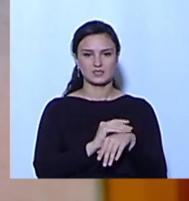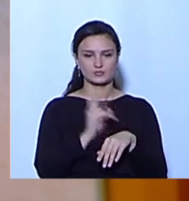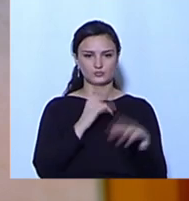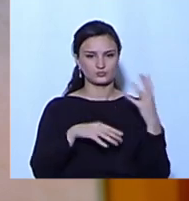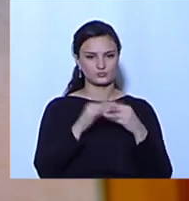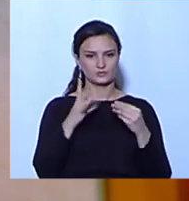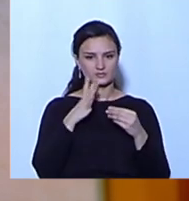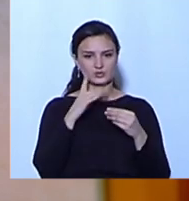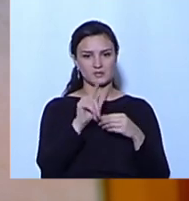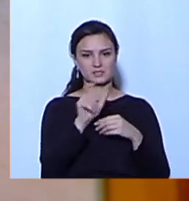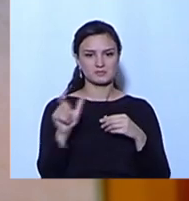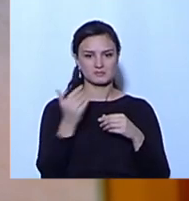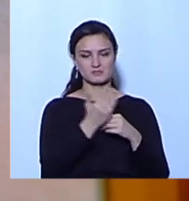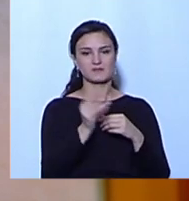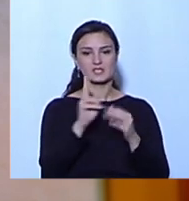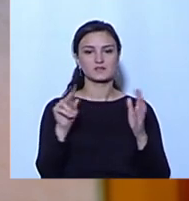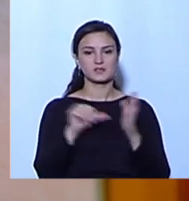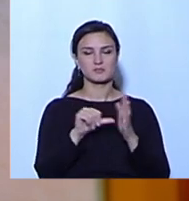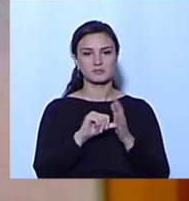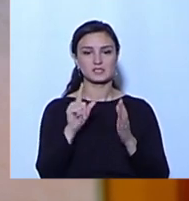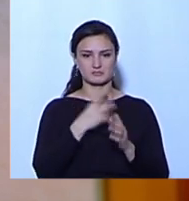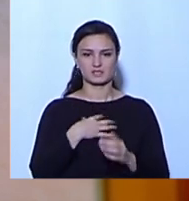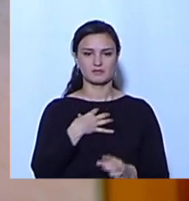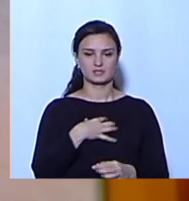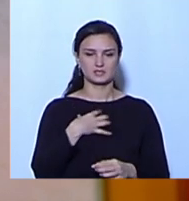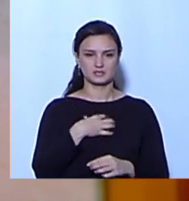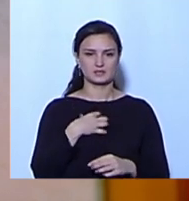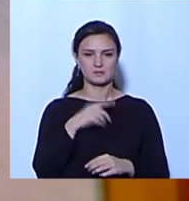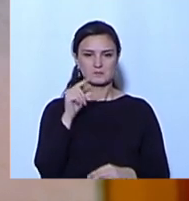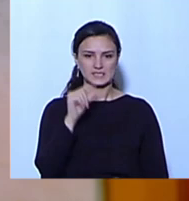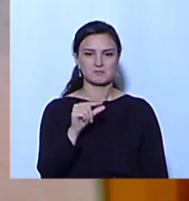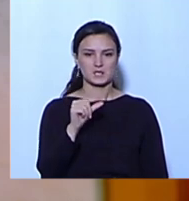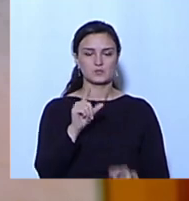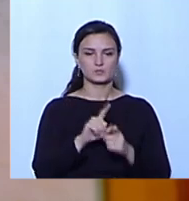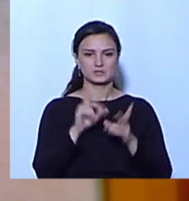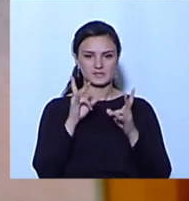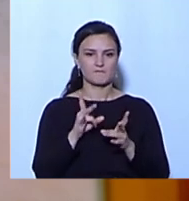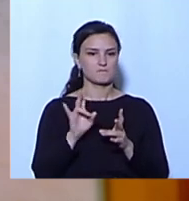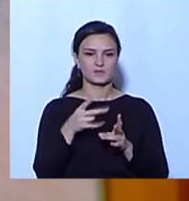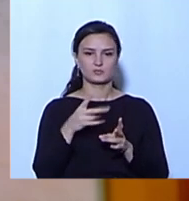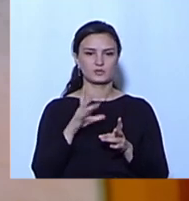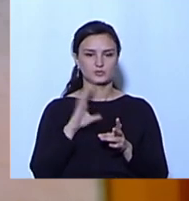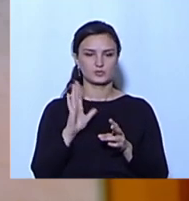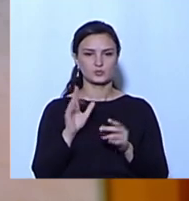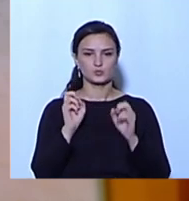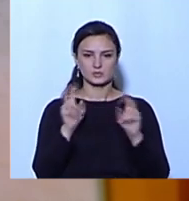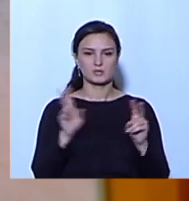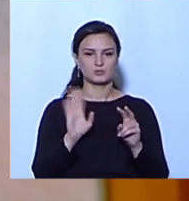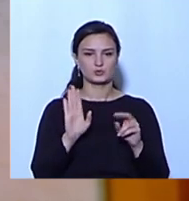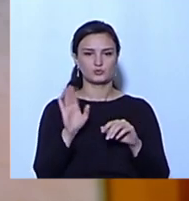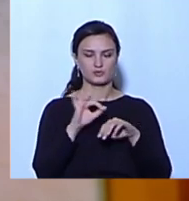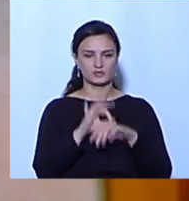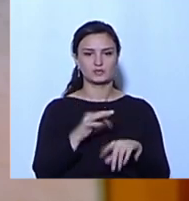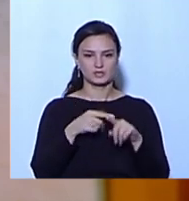კეთილგანწყობილები უნდა ვიყოთ იმ ადამიანების მიმართ, ვისაც ვეხმარებით, და რაც მთავარია, მინიმალური ტრავმა მივაყენოთ, უსაფრთხოდ ჩავატაროთ